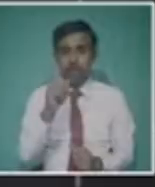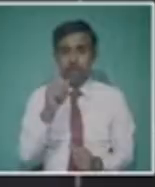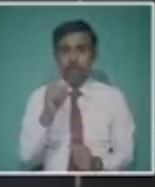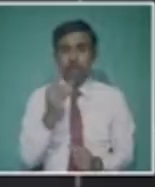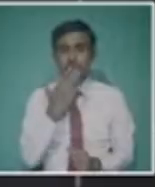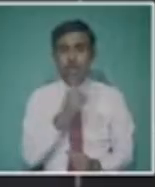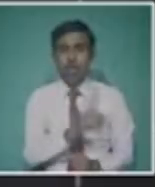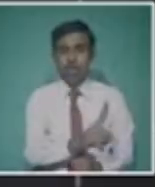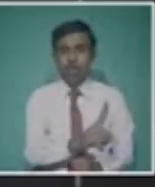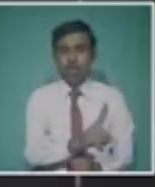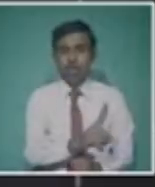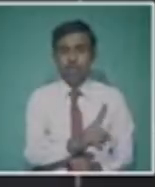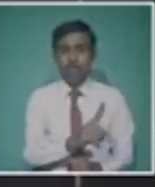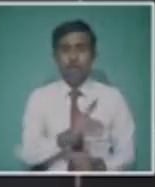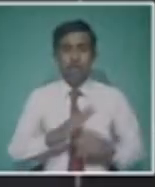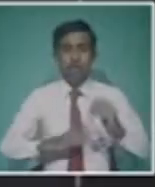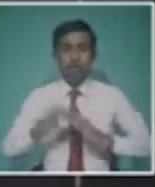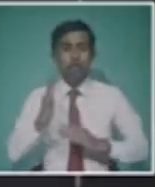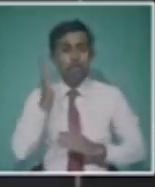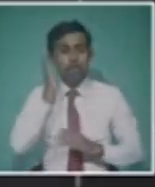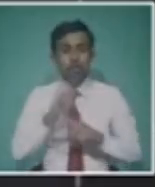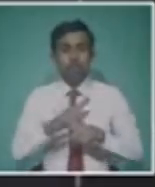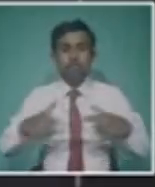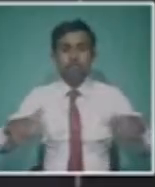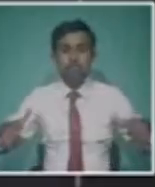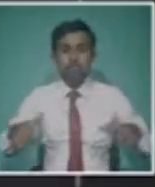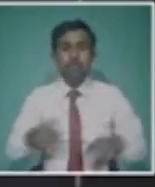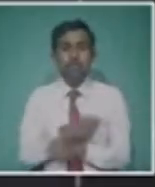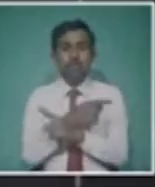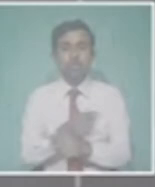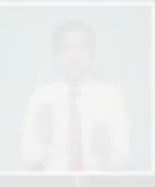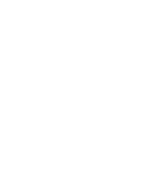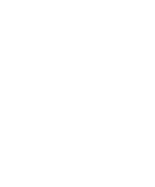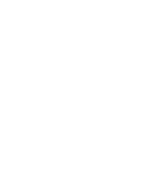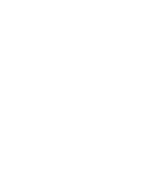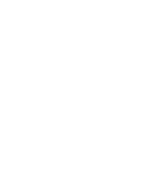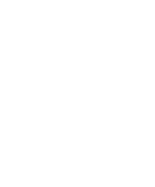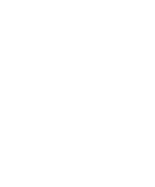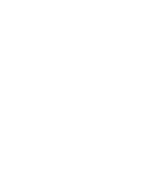පළවෙනි ශ්‍රේණියේ සිට භාවිතෙන් ඉංග්‍රීසි භාෂාව ඉගැන්වීම ආරම්භ කිරීමට කටයුතු යොදාගෙන යනවා